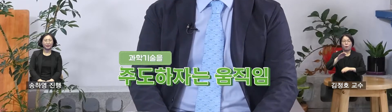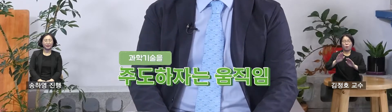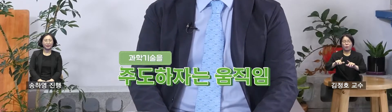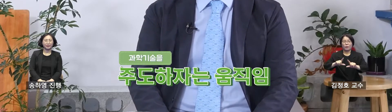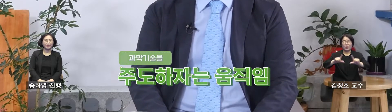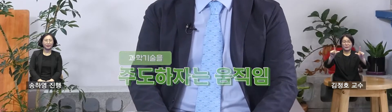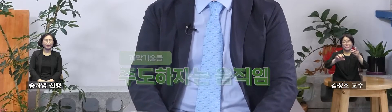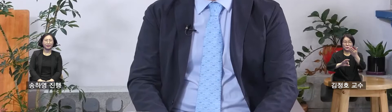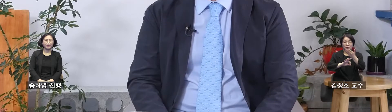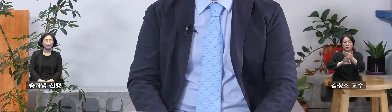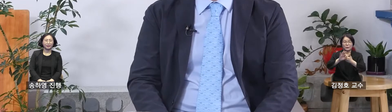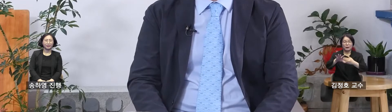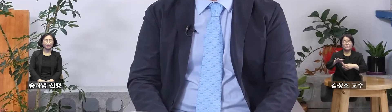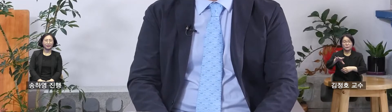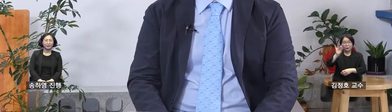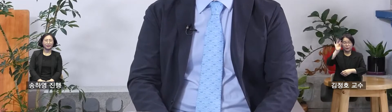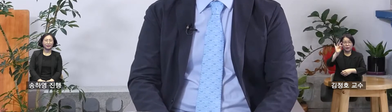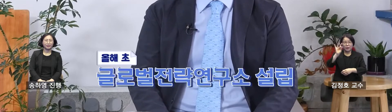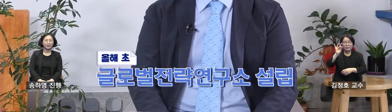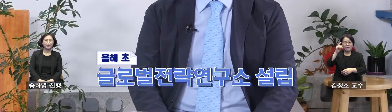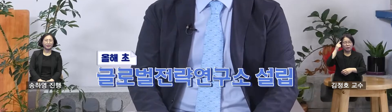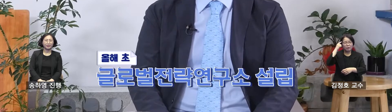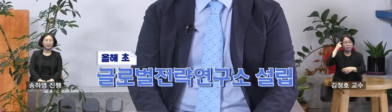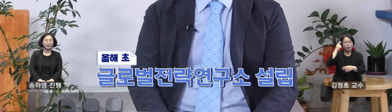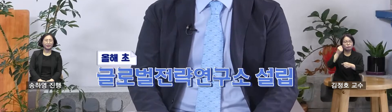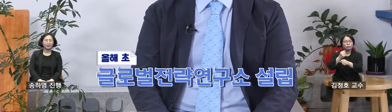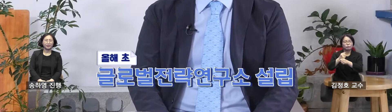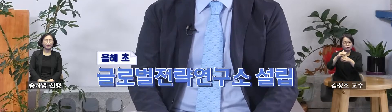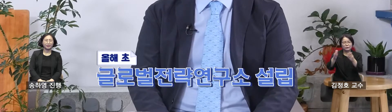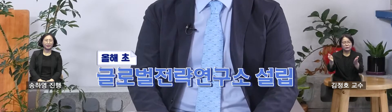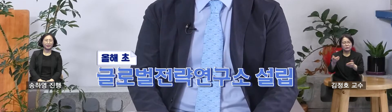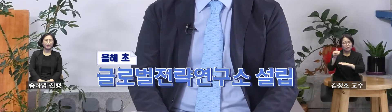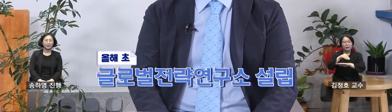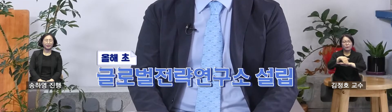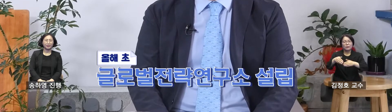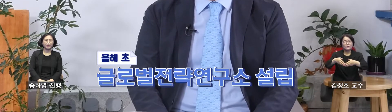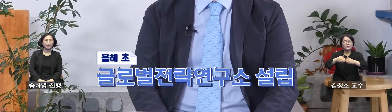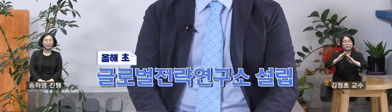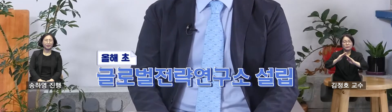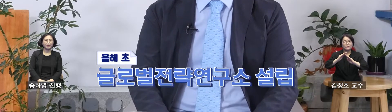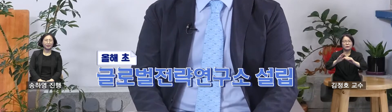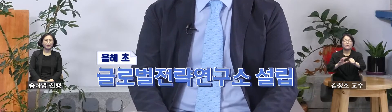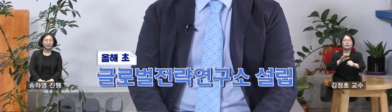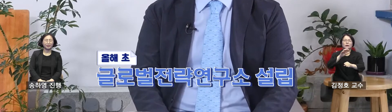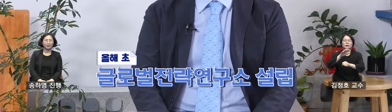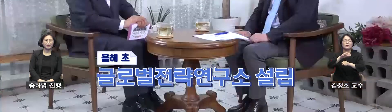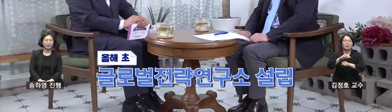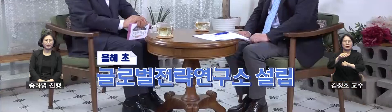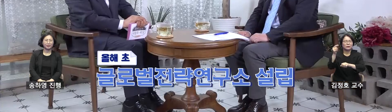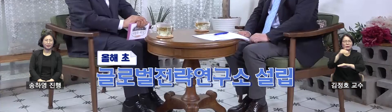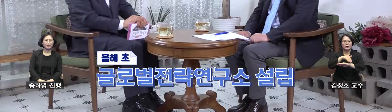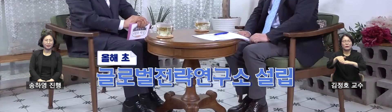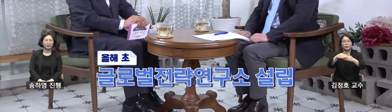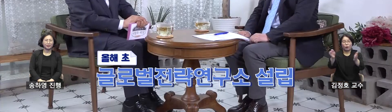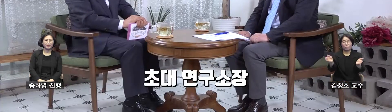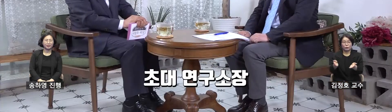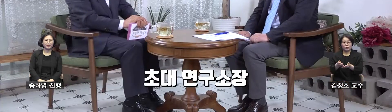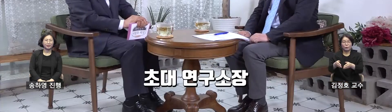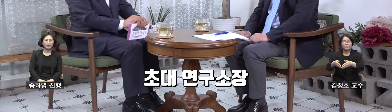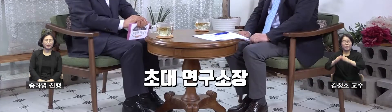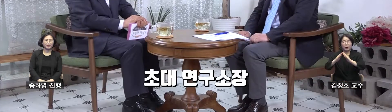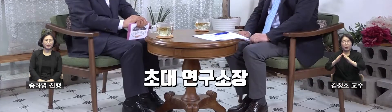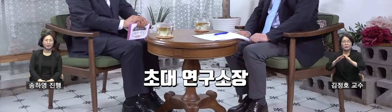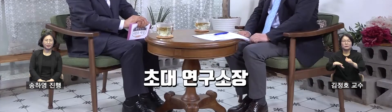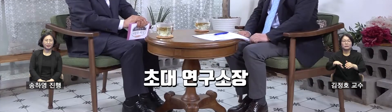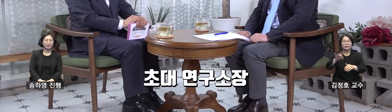초에 싱크탱크로서 과학기술 전략을 수립하는 글로벌 전략 연구소를 세우게 되고 제가